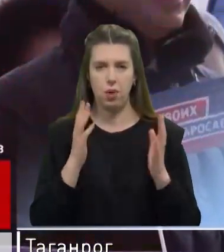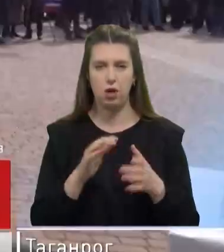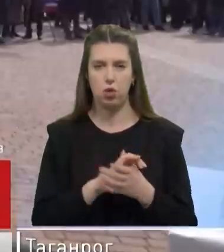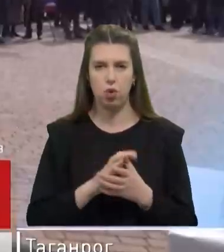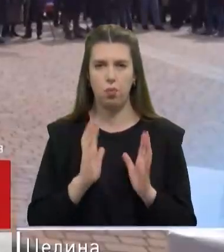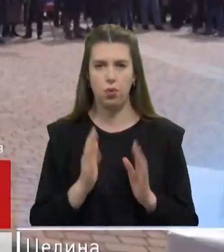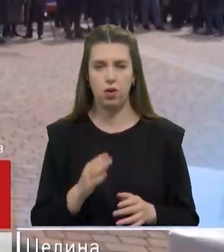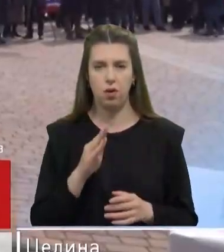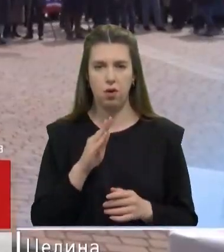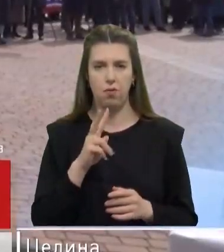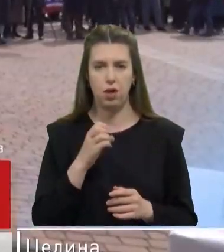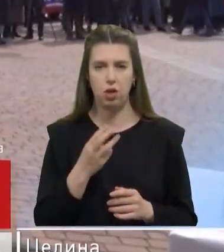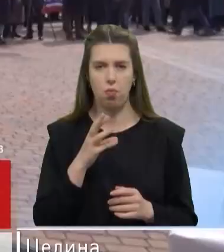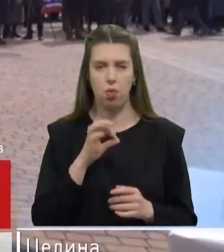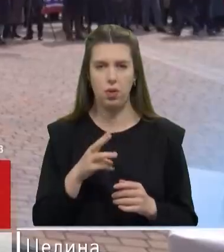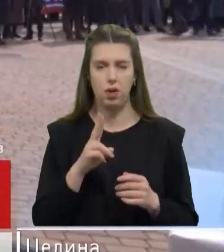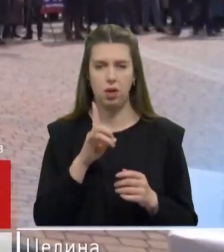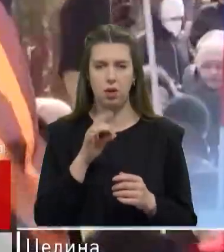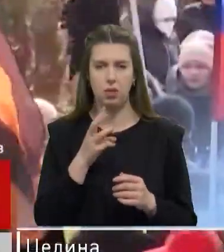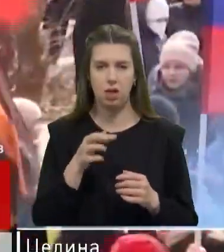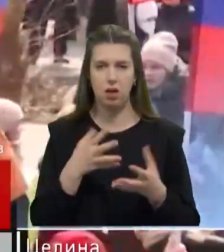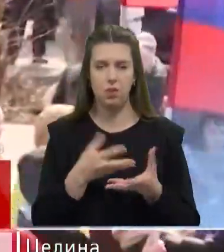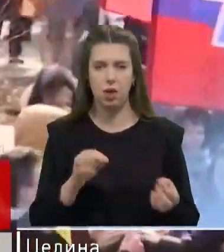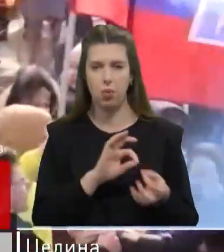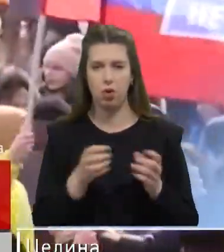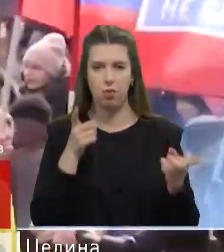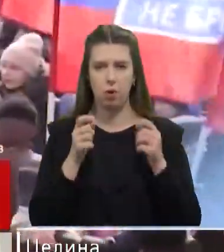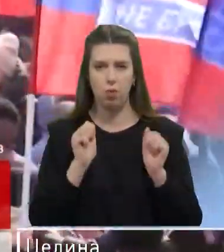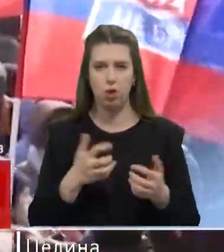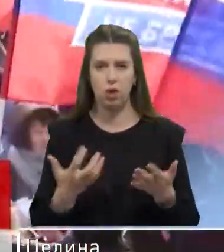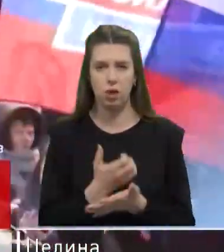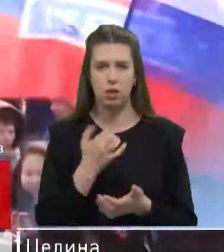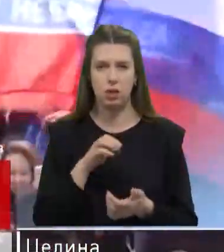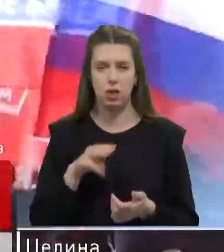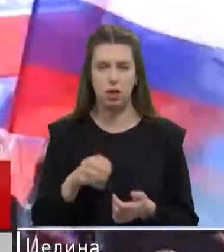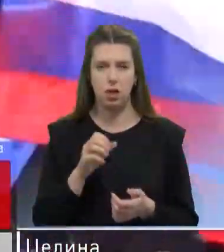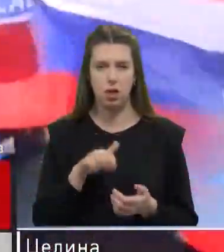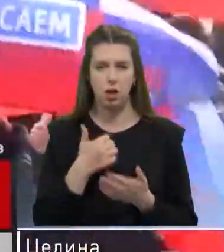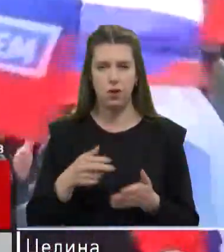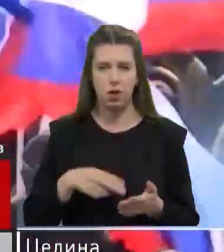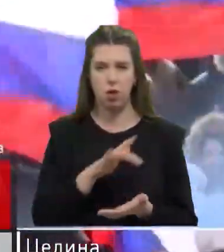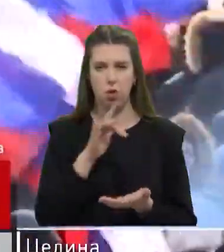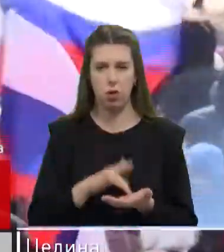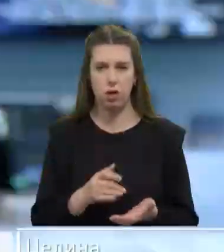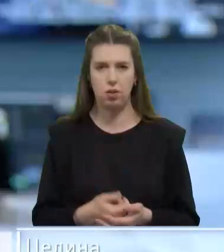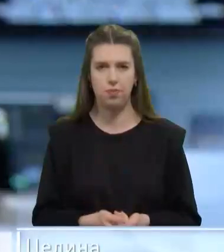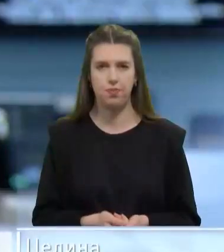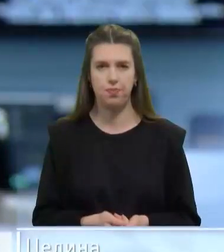«Дружба» состоится флешмоб «Крымская весна». Более подробную информацию можно найти на сайте администрации города.